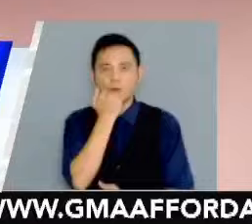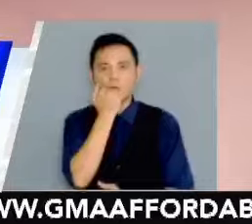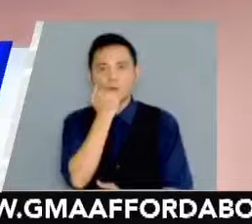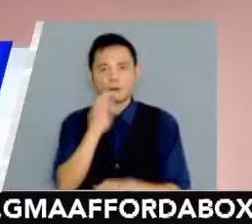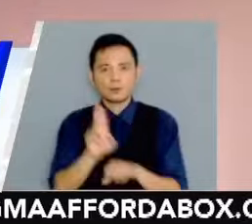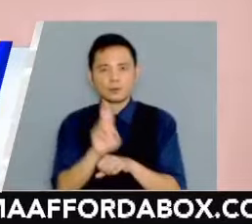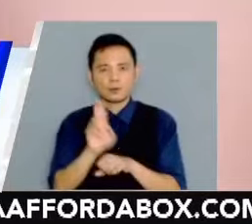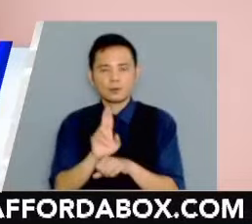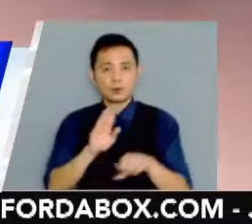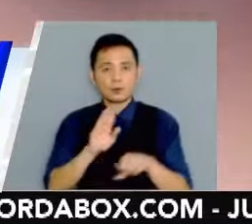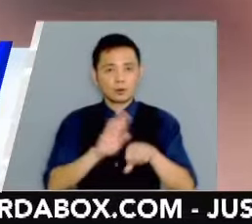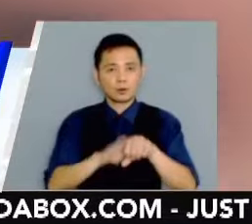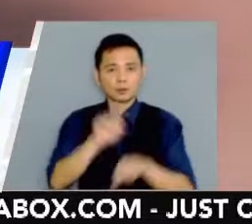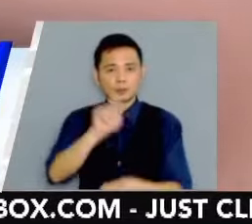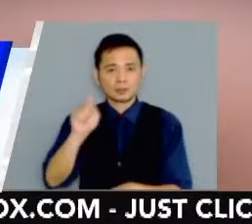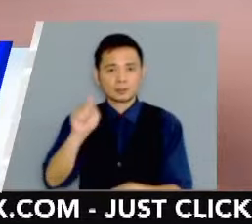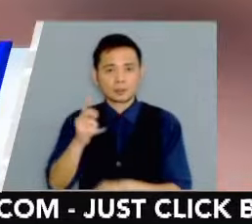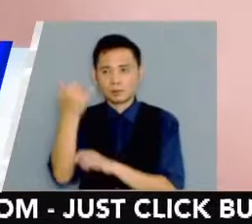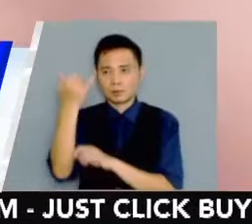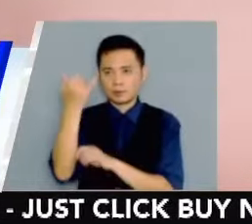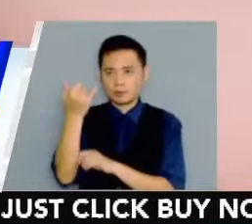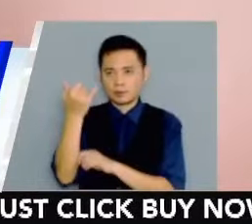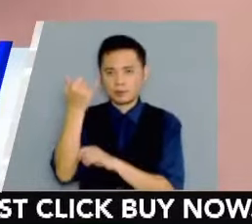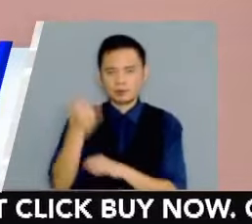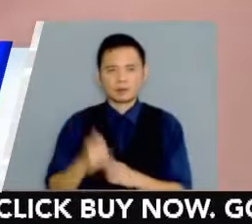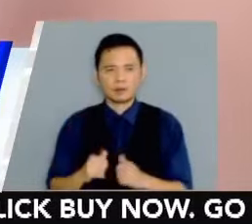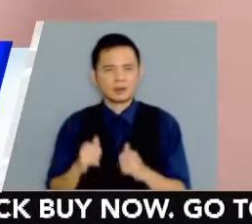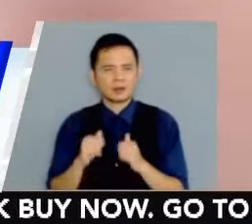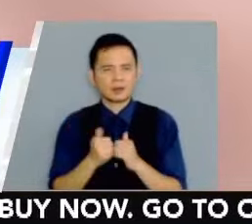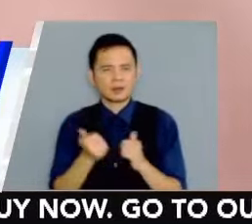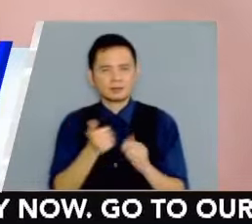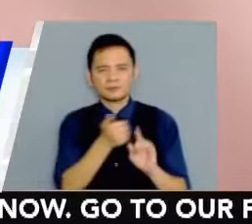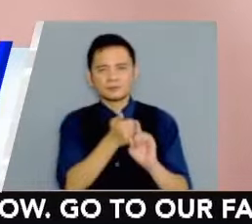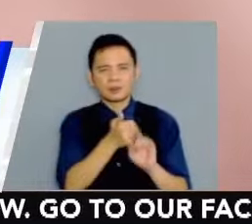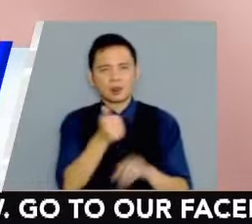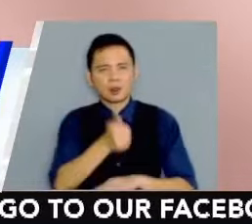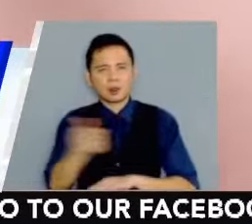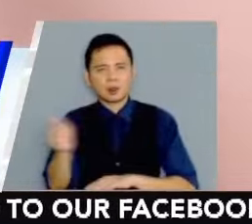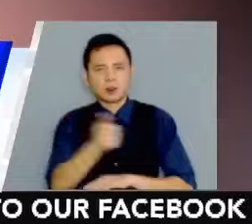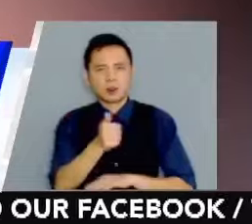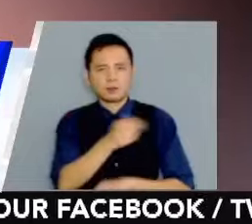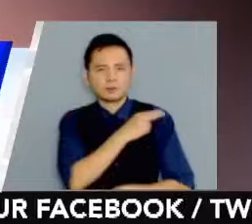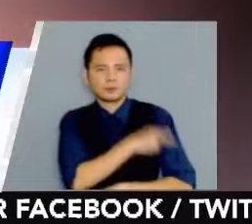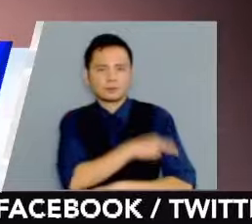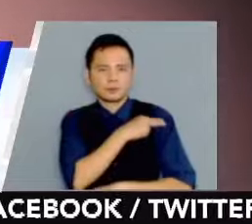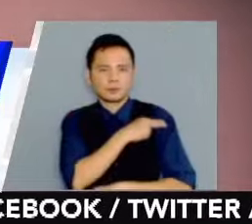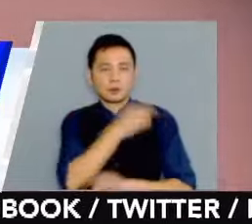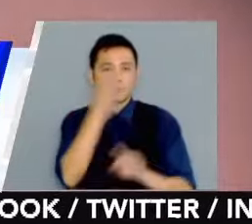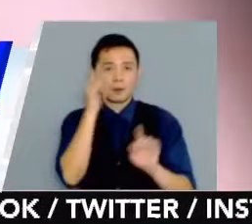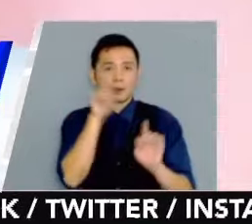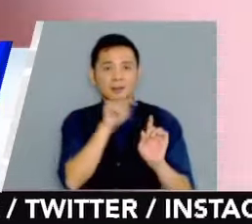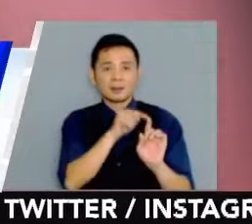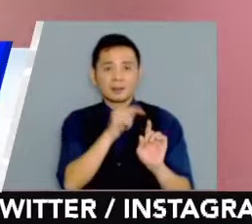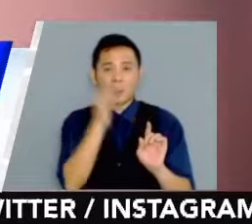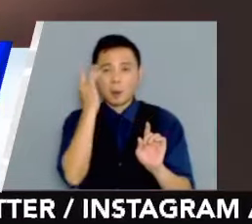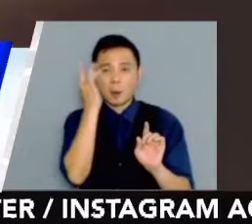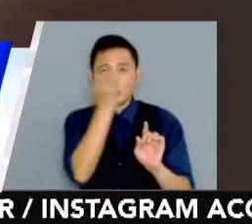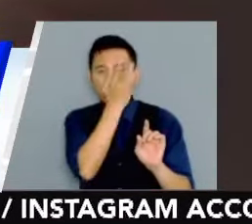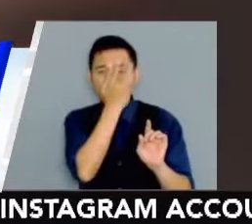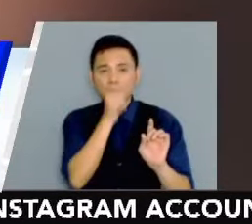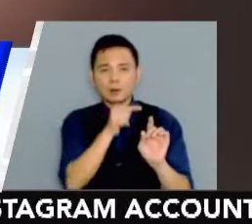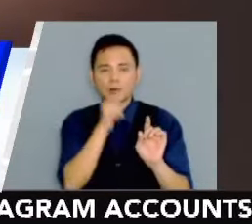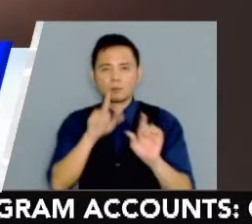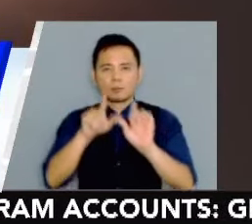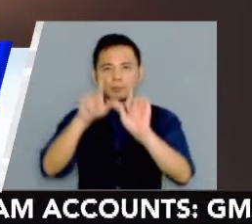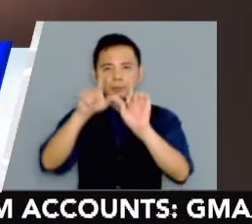kung paano siya nagpabalik-balik sa ospital. Hindi niya raw kasi namalayan na expired na pala ang ginamit niyang contact lenses. Sa loob